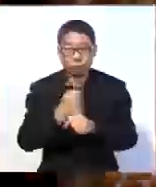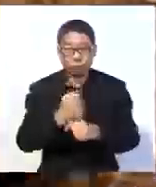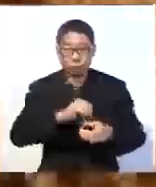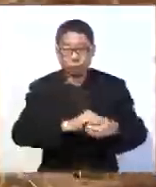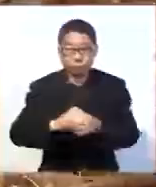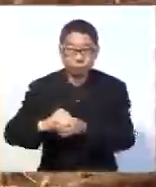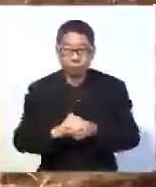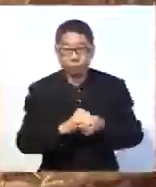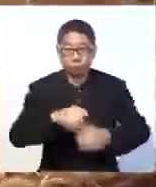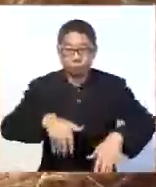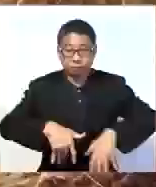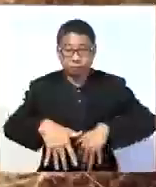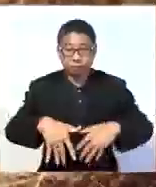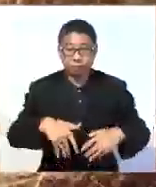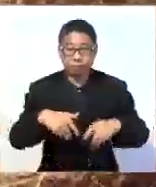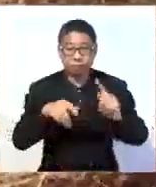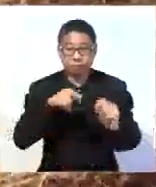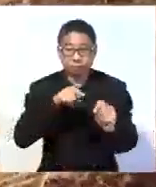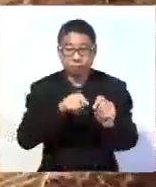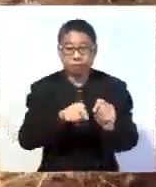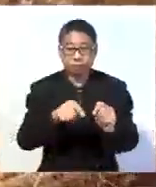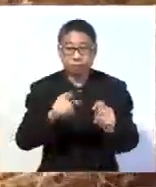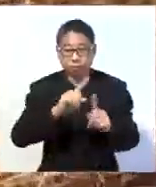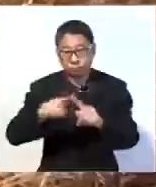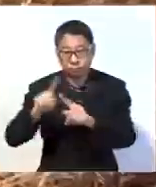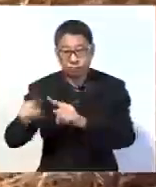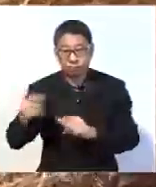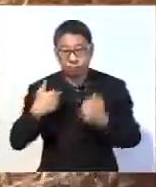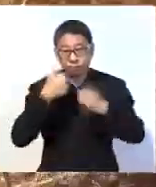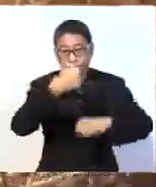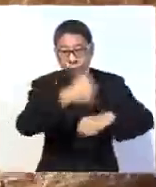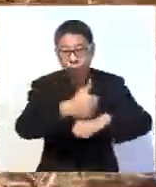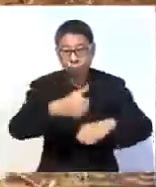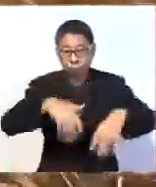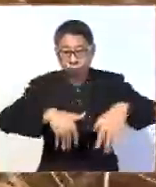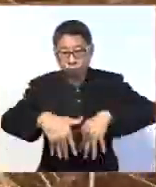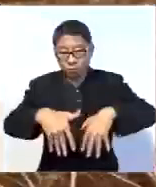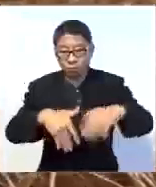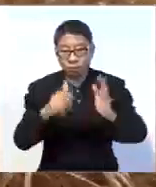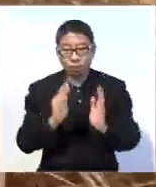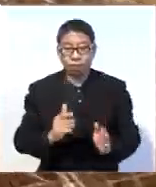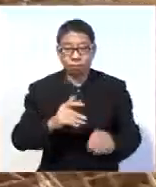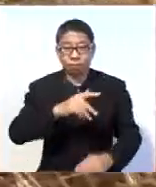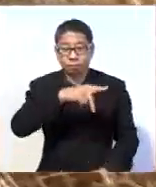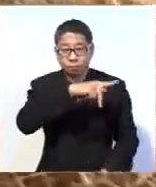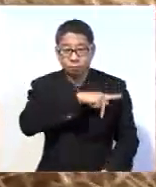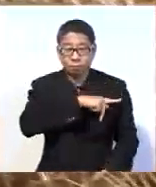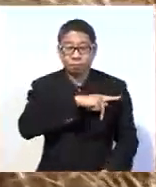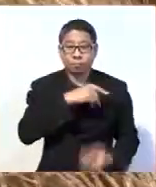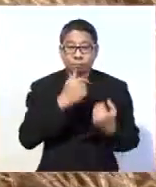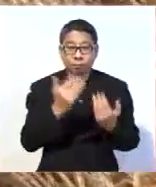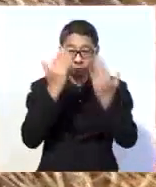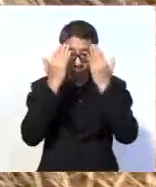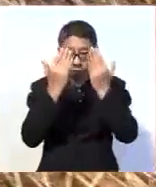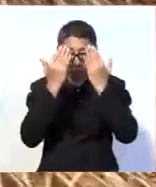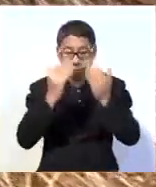ยได้ร่วมมือกับชาวบ้านตำบลนาหมอศรีตำบลฉางผู้นำชุมชนพี่น้องชาวไทยพุทธและไทยมุส